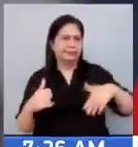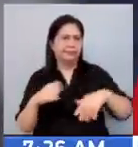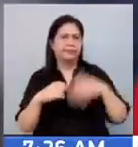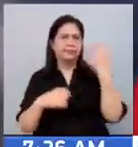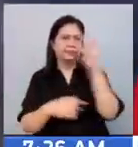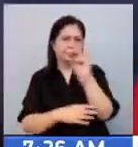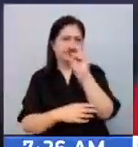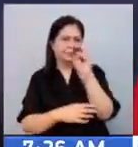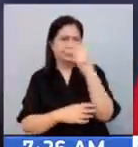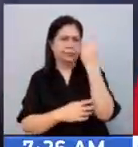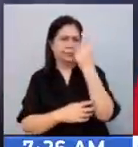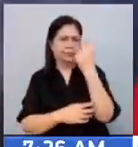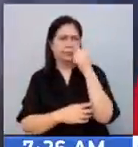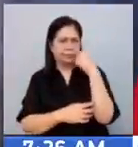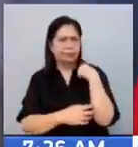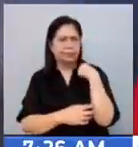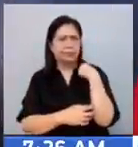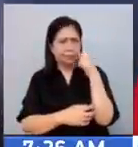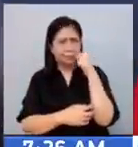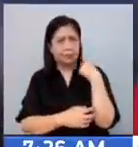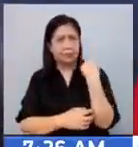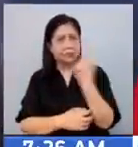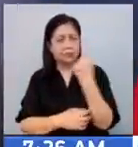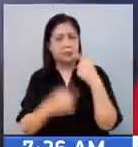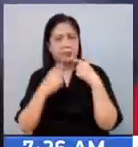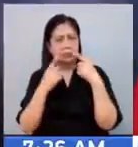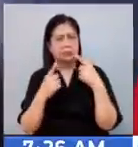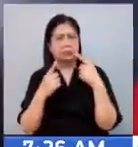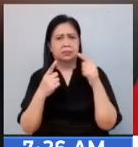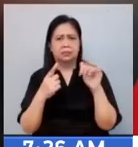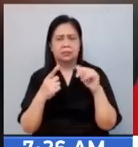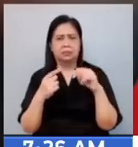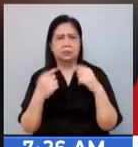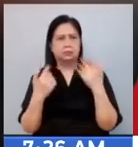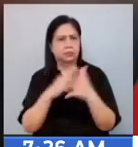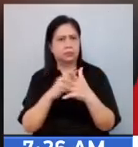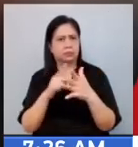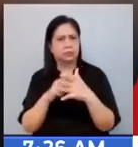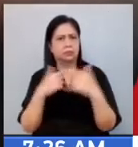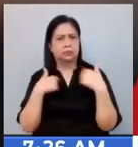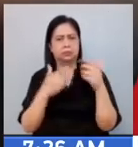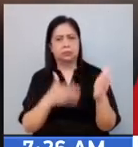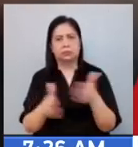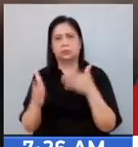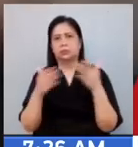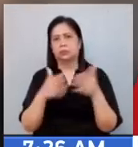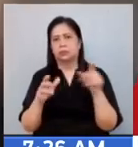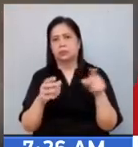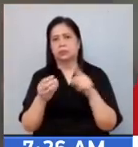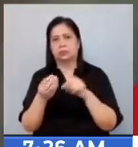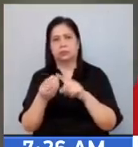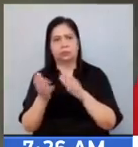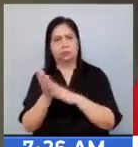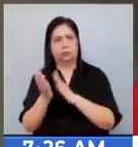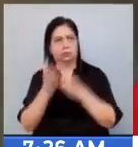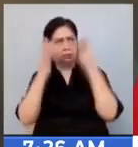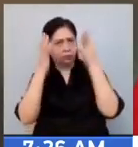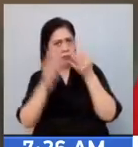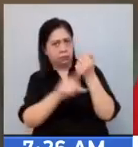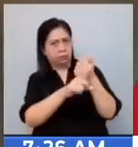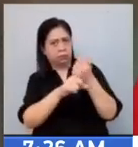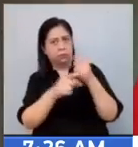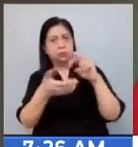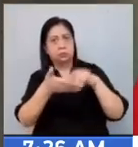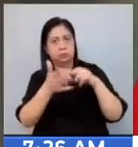amin, kahapon lang po sinabi sa amin yan eh. Oo. Tapos may mga plano na po pala kagad sila sa school. Tapos, so ibig sabihin matagal na po pala